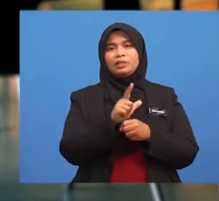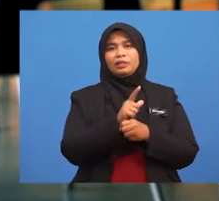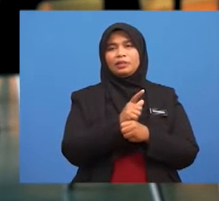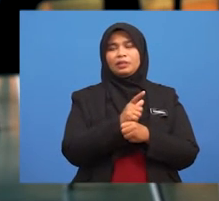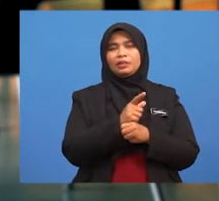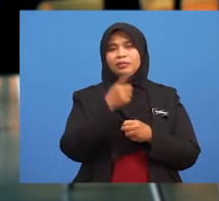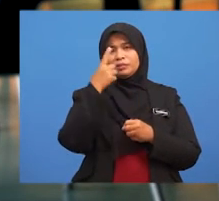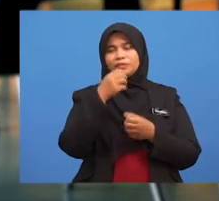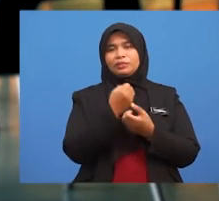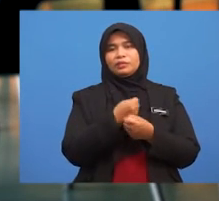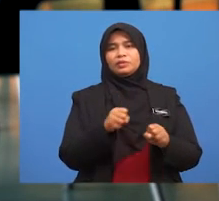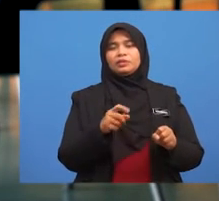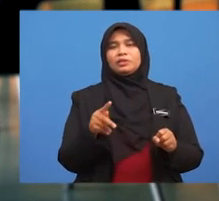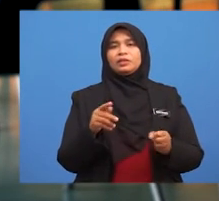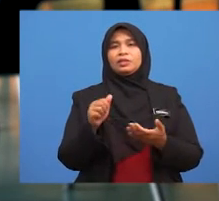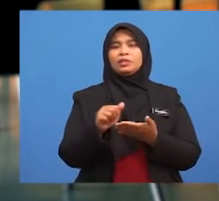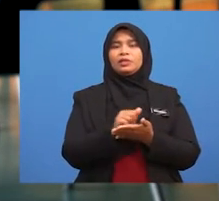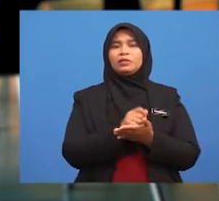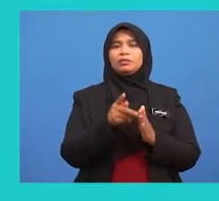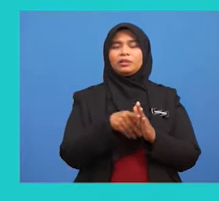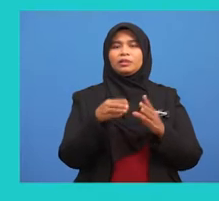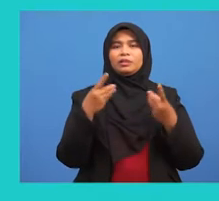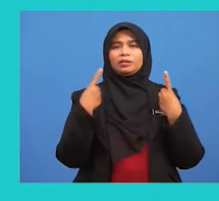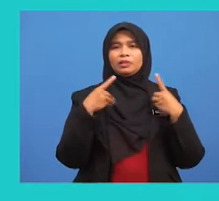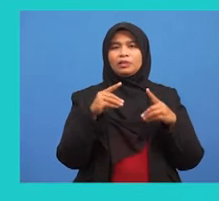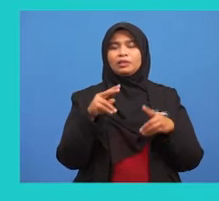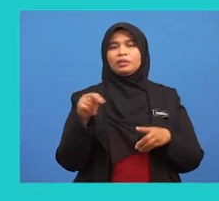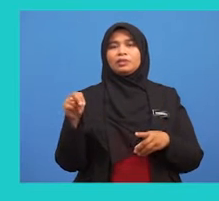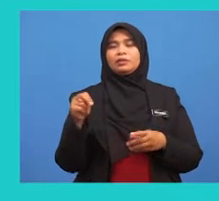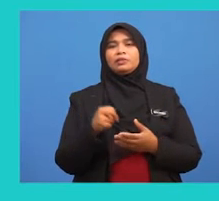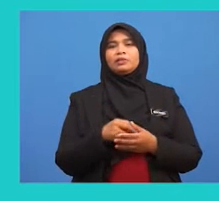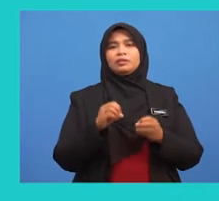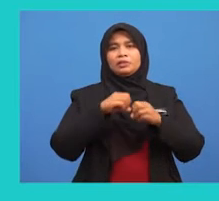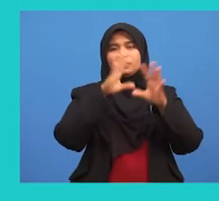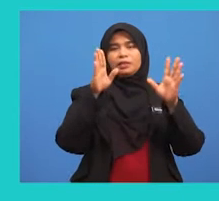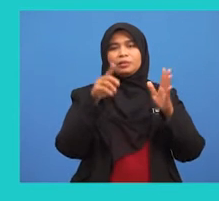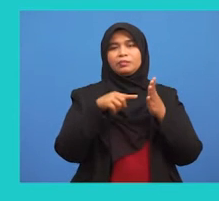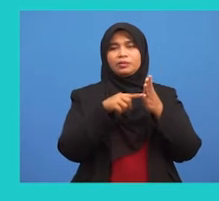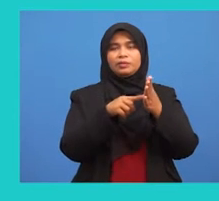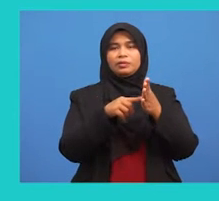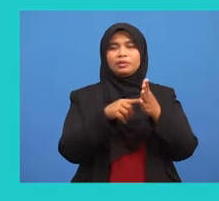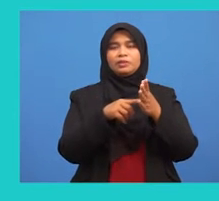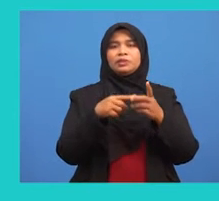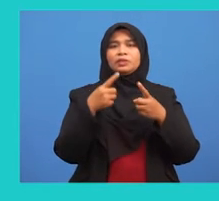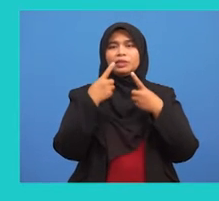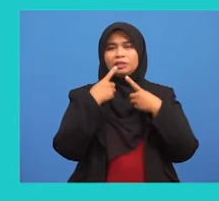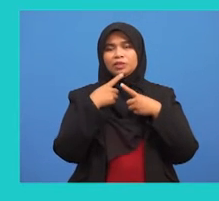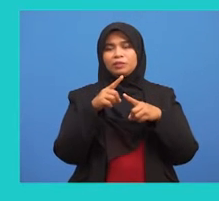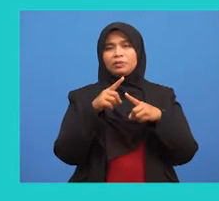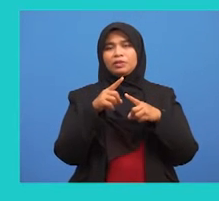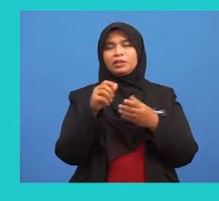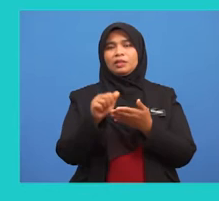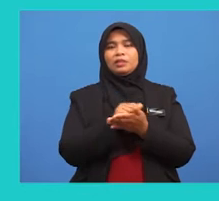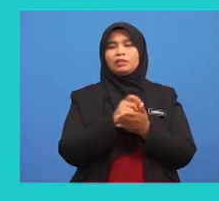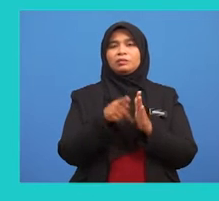lengkap bagi menyediakan akaun perdagangan. Jelas di sini menunjukkan jawapan akaun